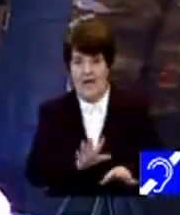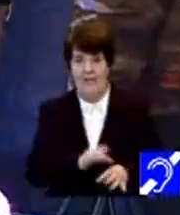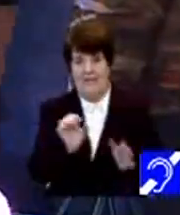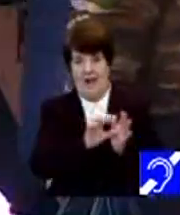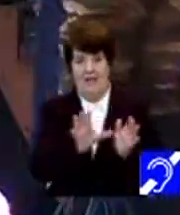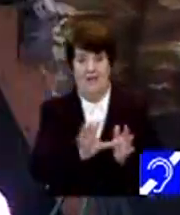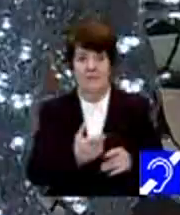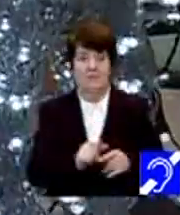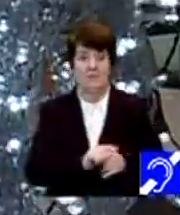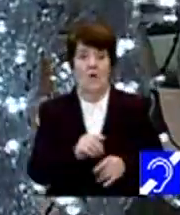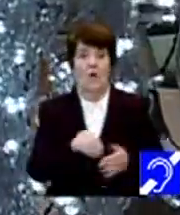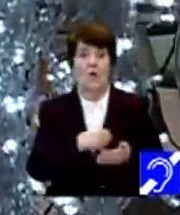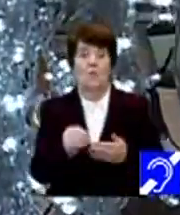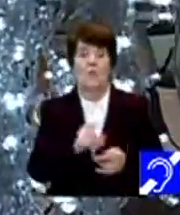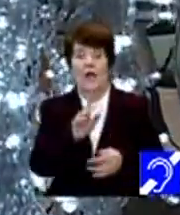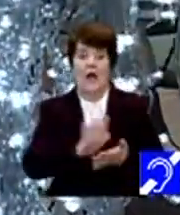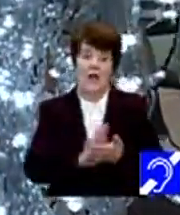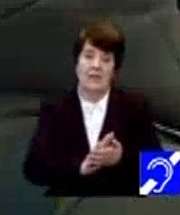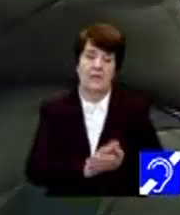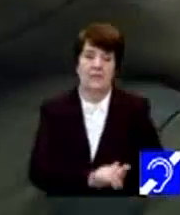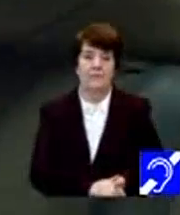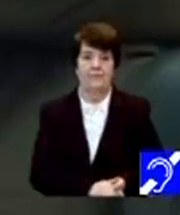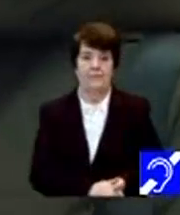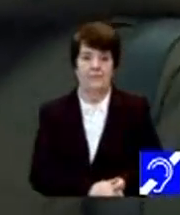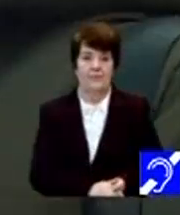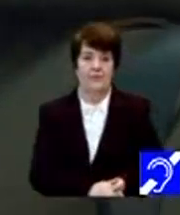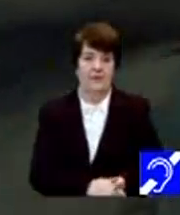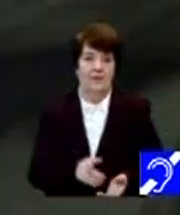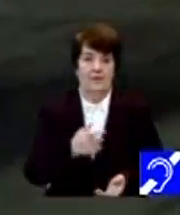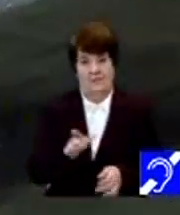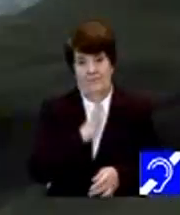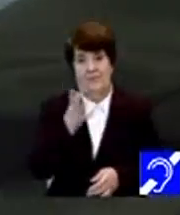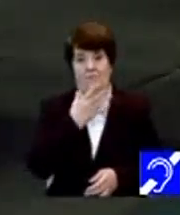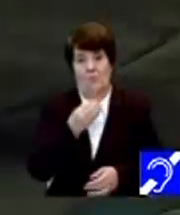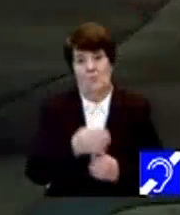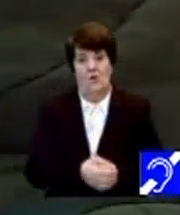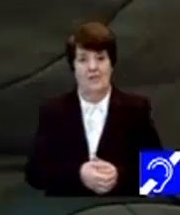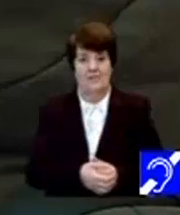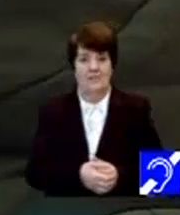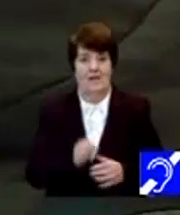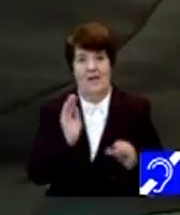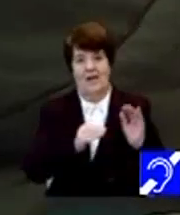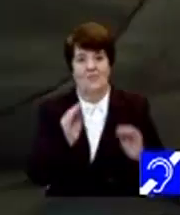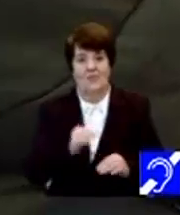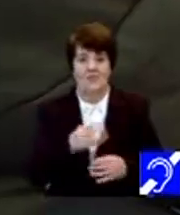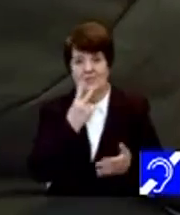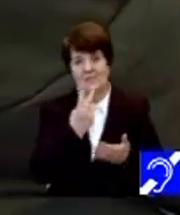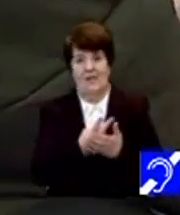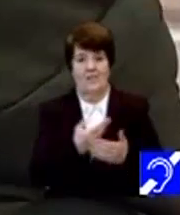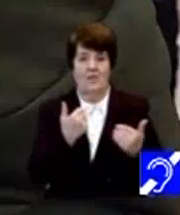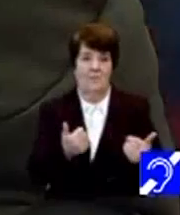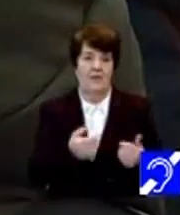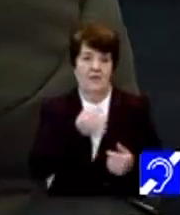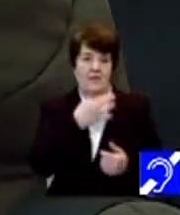dacă sunt conștienți de pericolul pe care îl prezintă cele de calitate inferioară. E frumoasă să fie aranjate, să